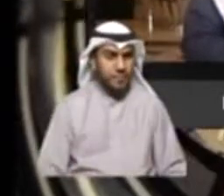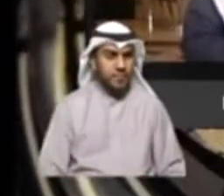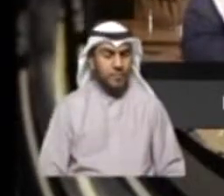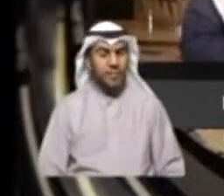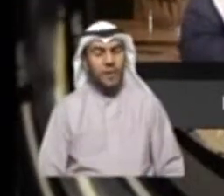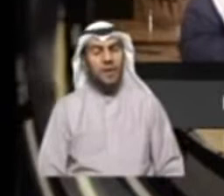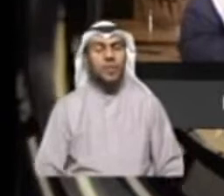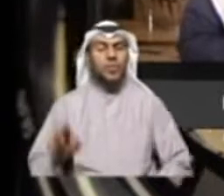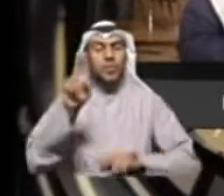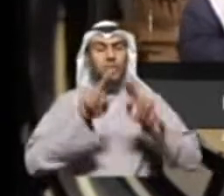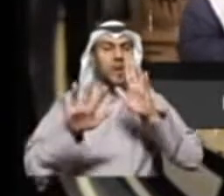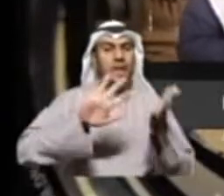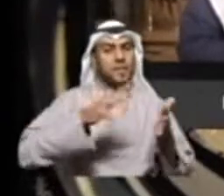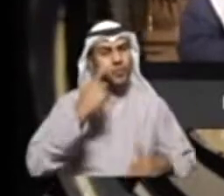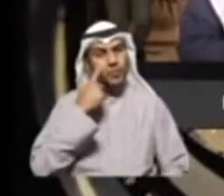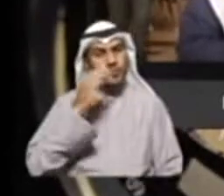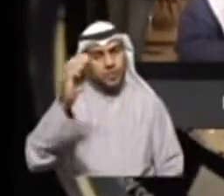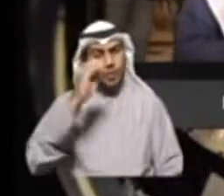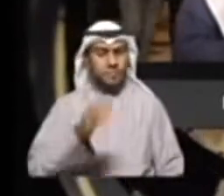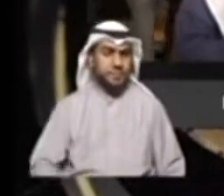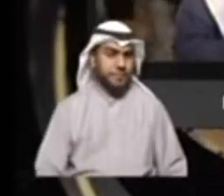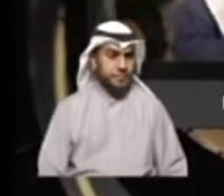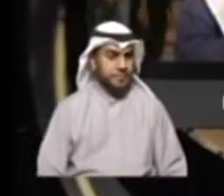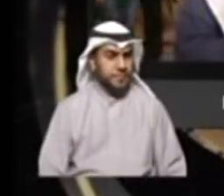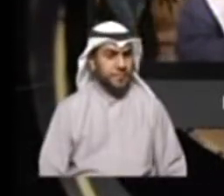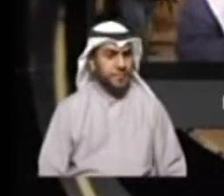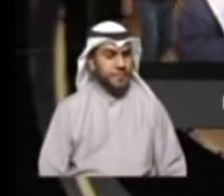هي آخر التطورات؟